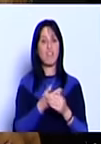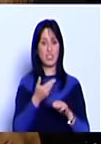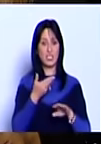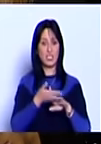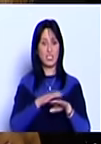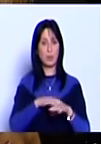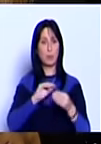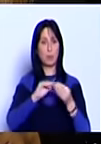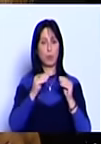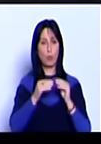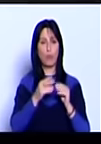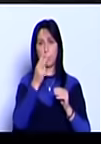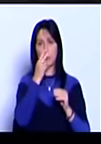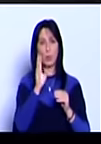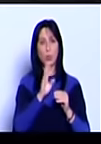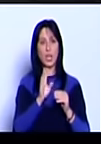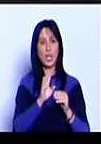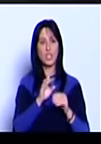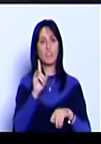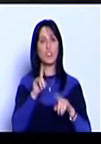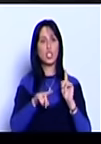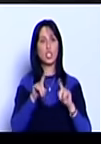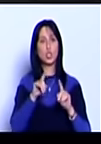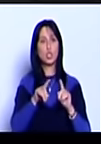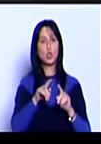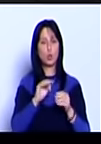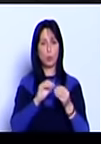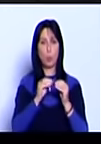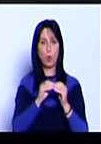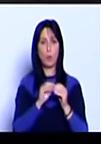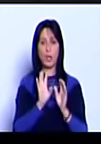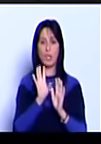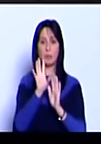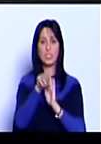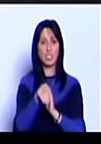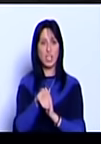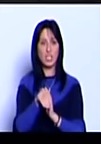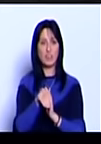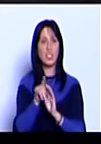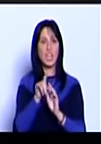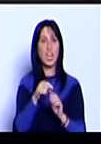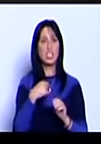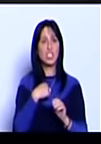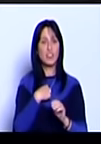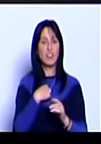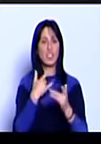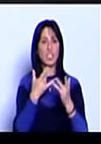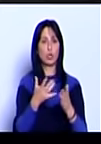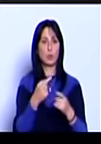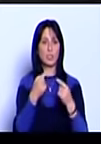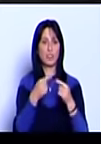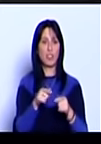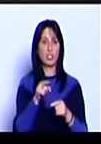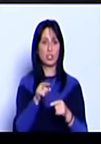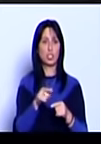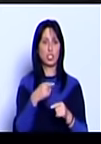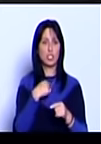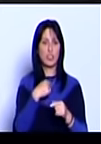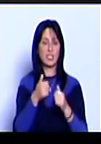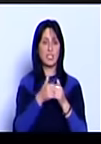პრობლემის მიუხედავად ზოგად საკაცობრიო პრობლემებში ჩართვით, რასაც ჩვენგან ითხოვენ სხვათა შორის ჩვენი